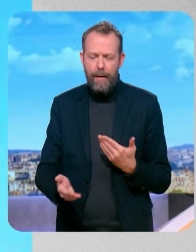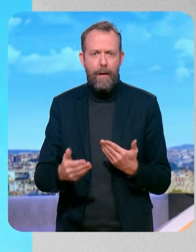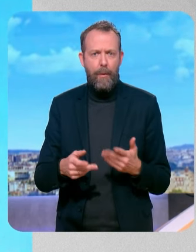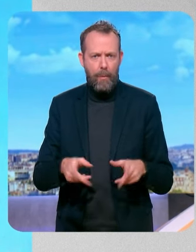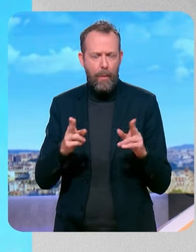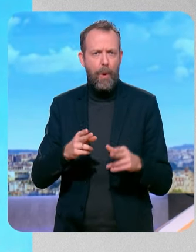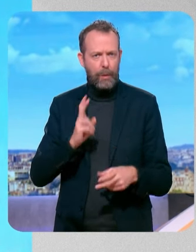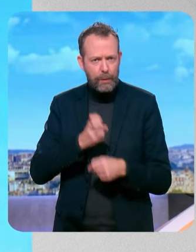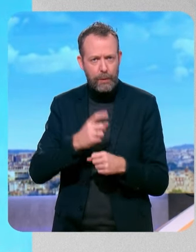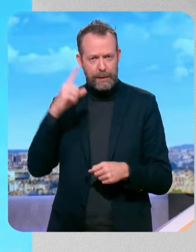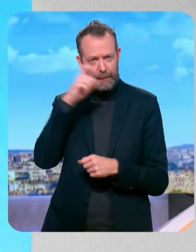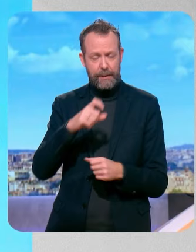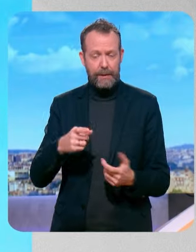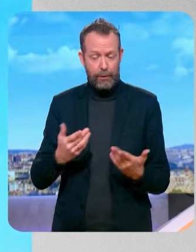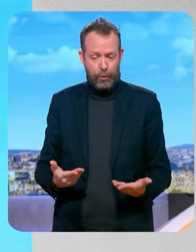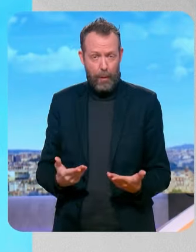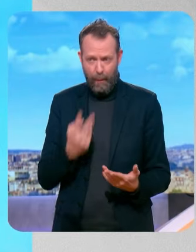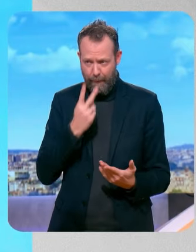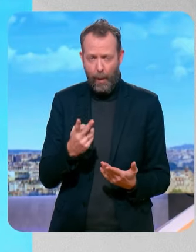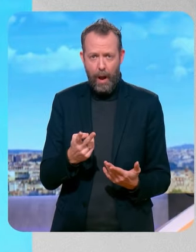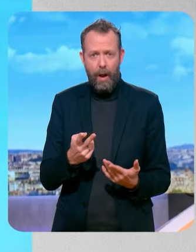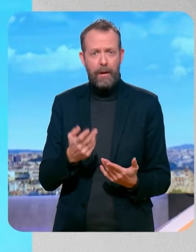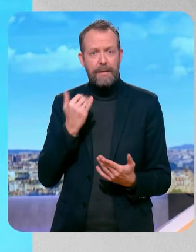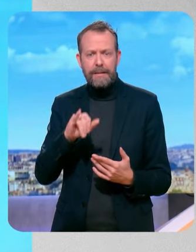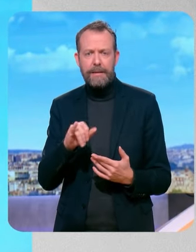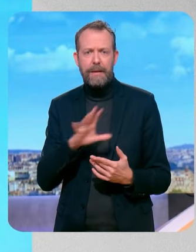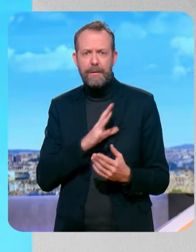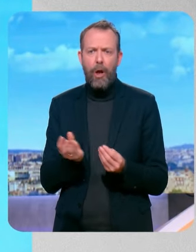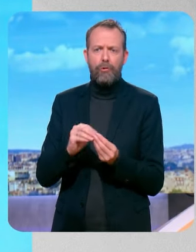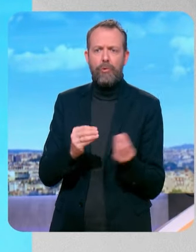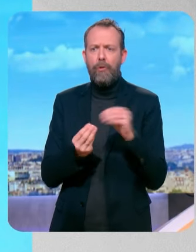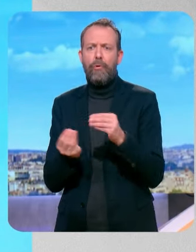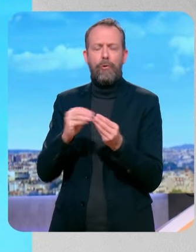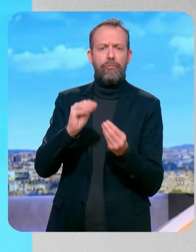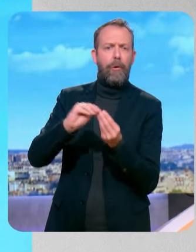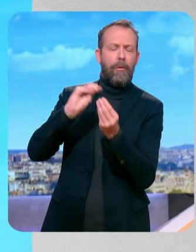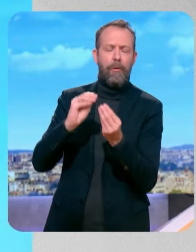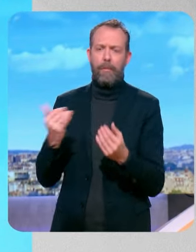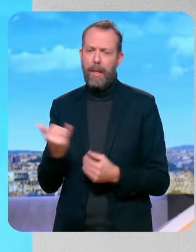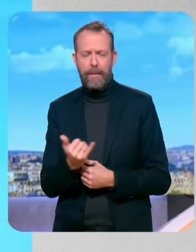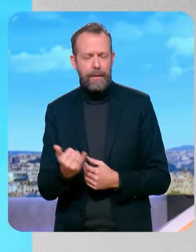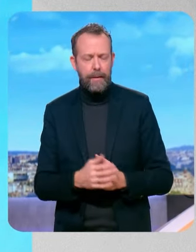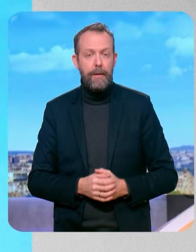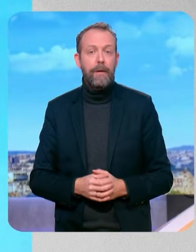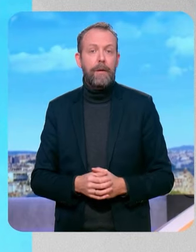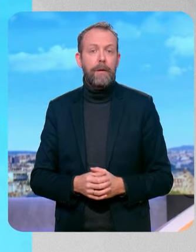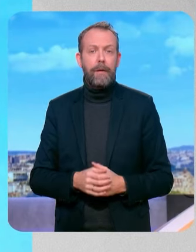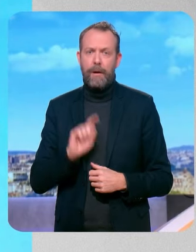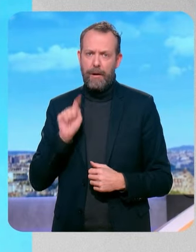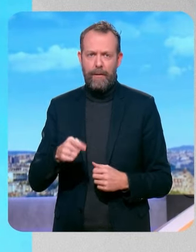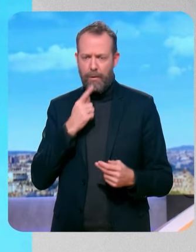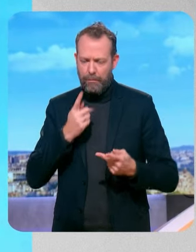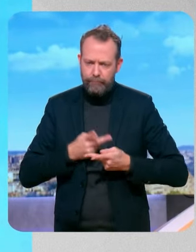si difficiles qui sont les nôtres en se livrant à des surenchères d'un côté ou de l'autre. Il faut